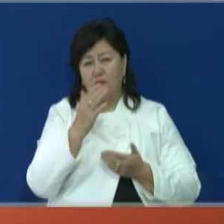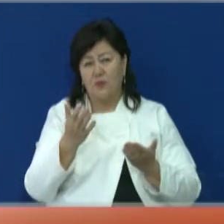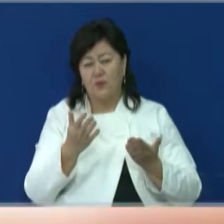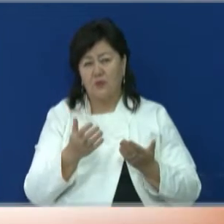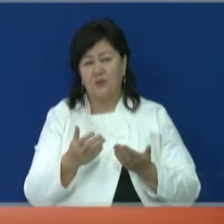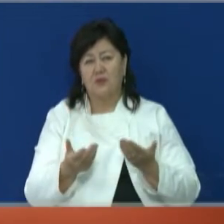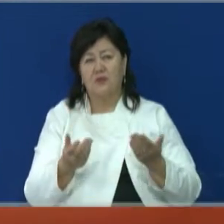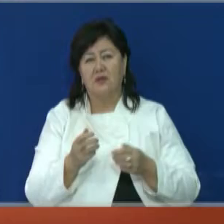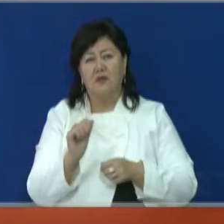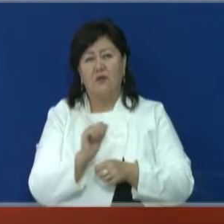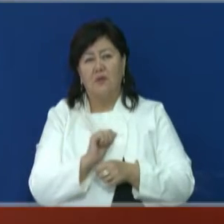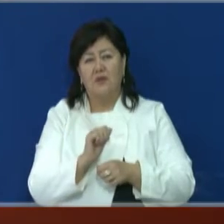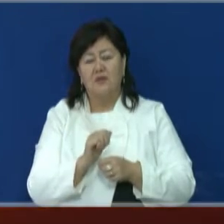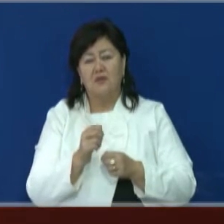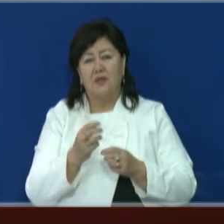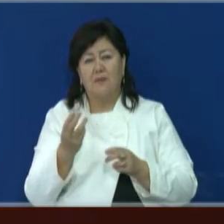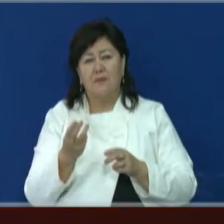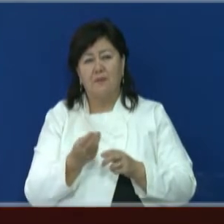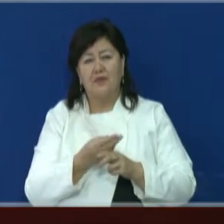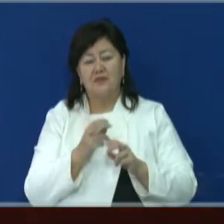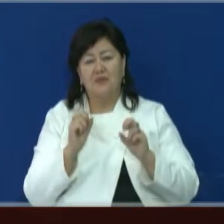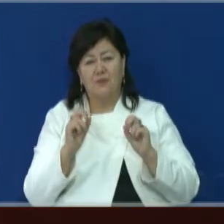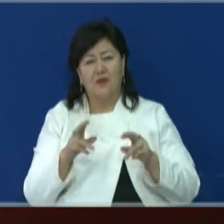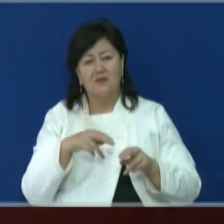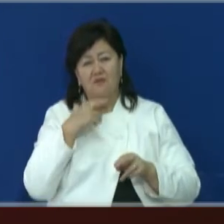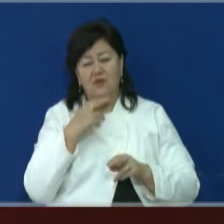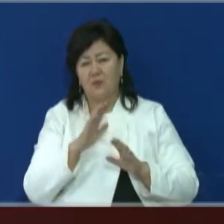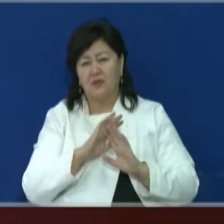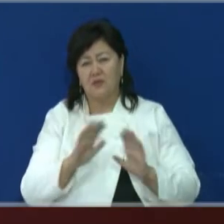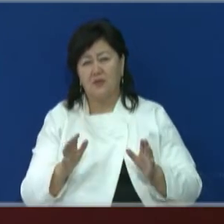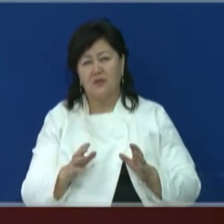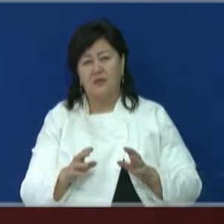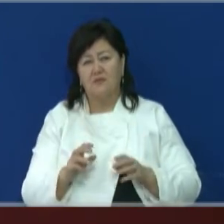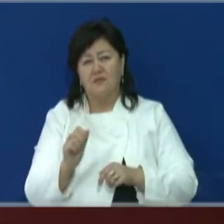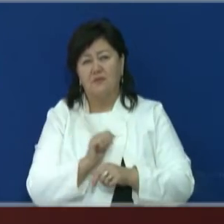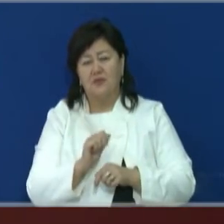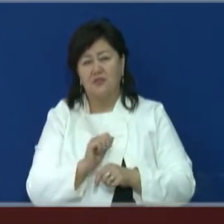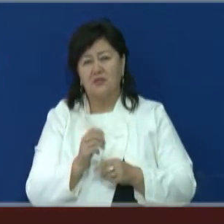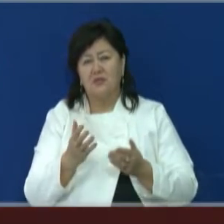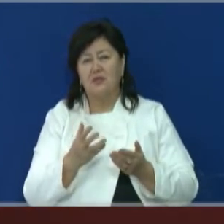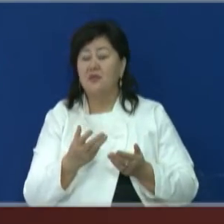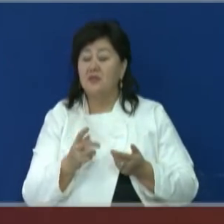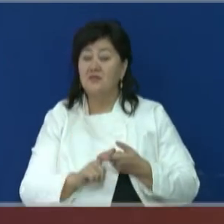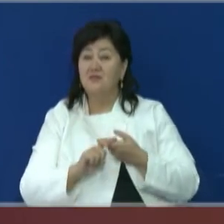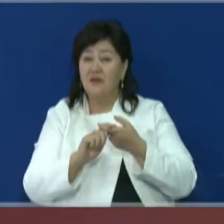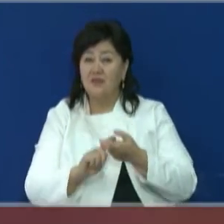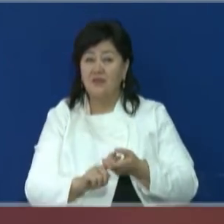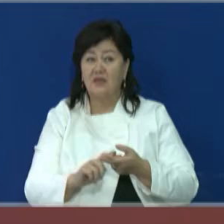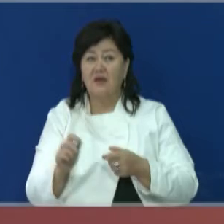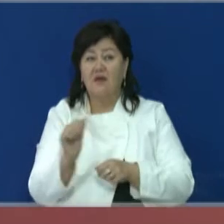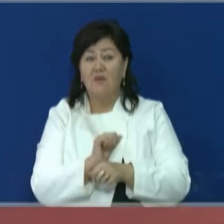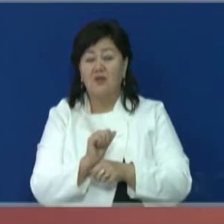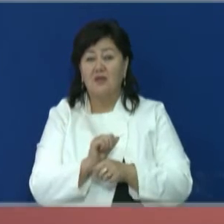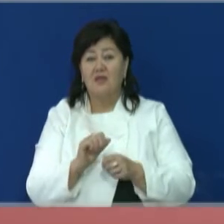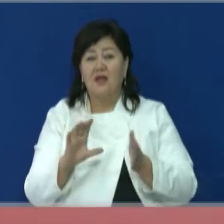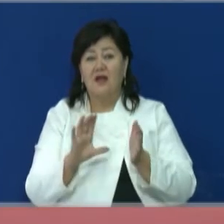көлік иесінің машинадағы өрт қауіпсіздігіне салғырт қарауы көліктегі өрттің басты себебіне айналып отыр. Машинадағы